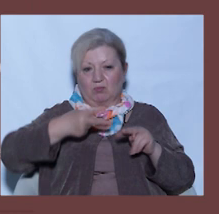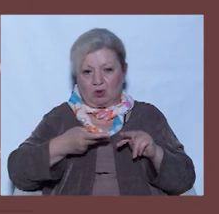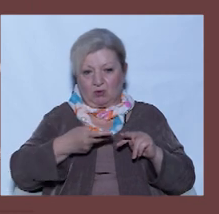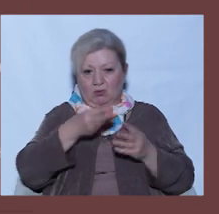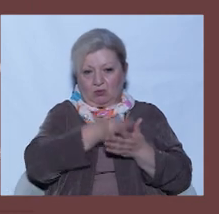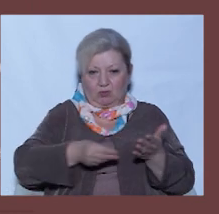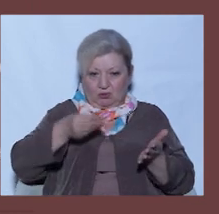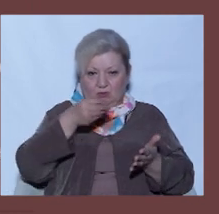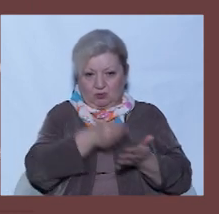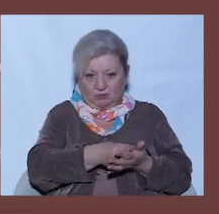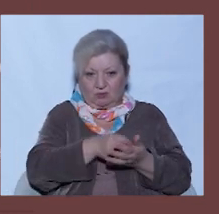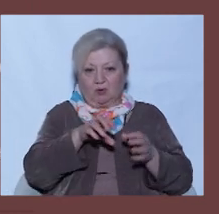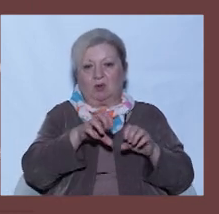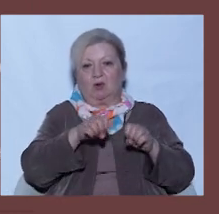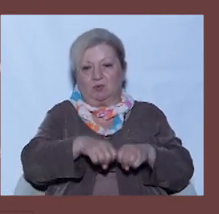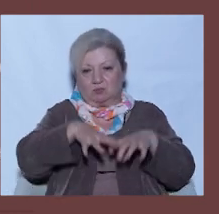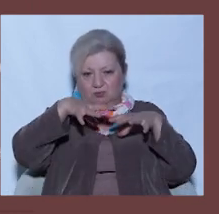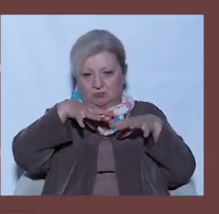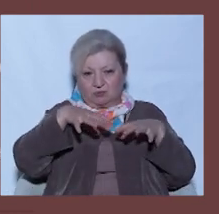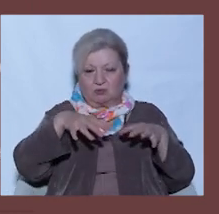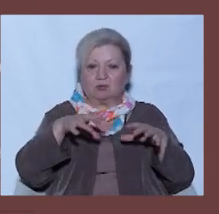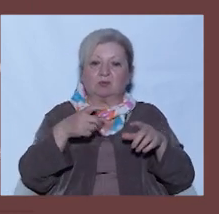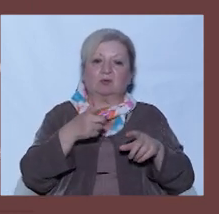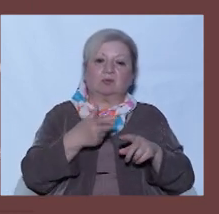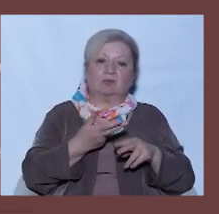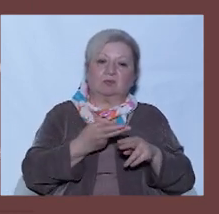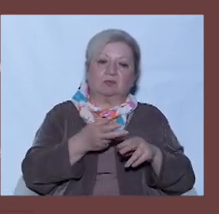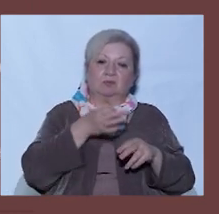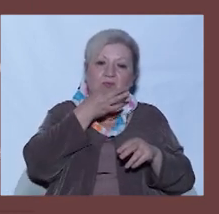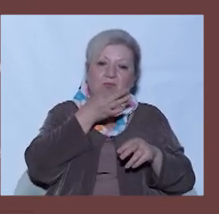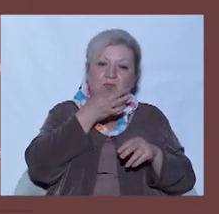პროცესი, ისევ ხდება განმუხტვა და